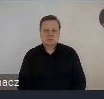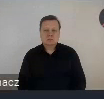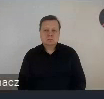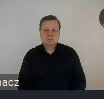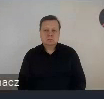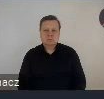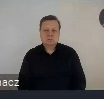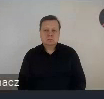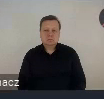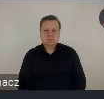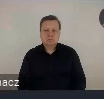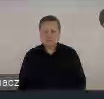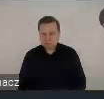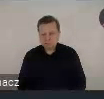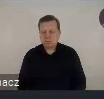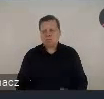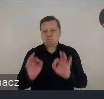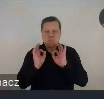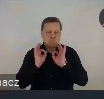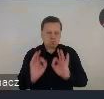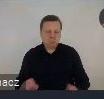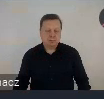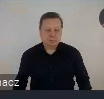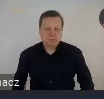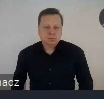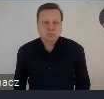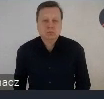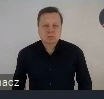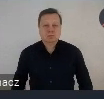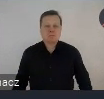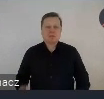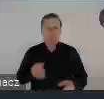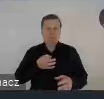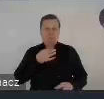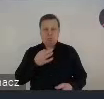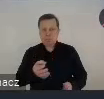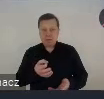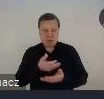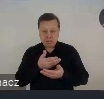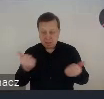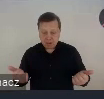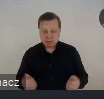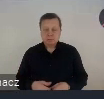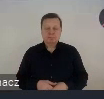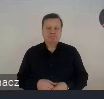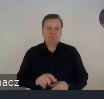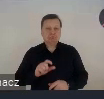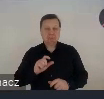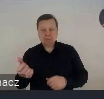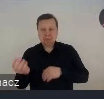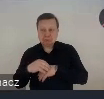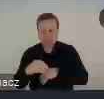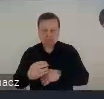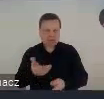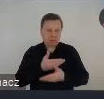No dobrze, to skoro nie mają Państwo uwag, skoro nie musimy nic